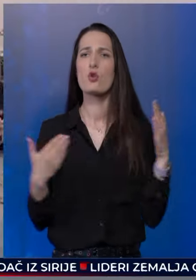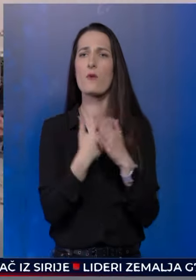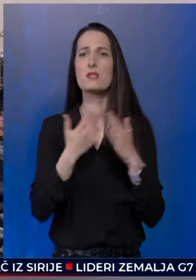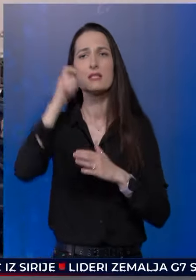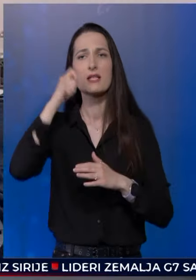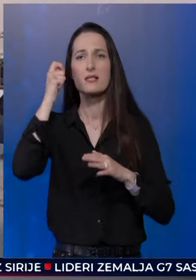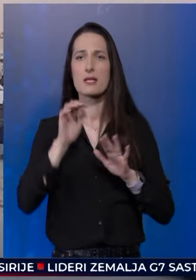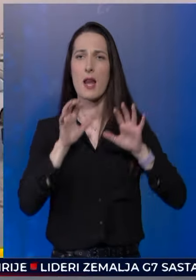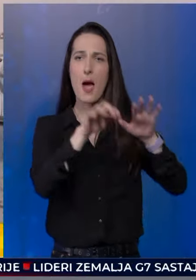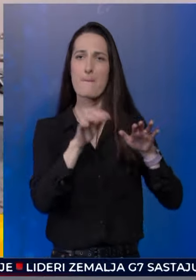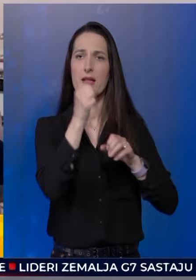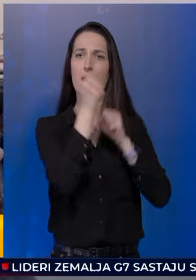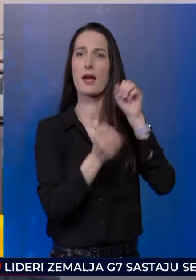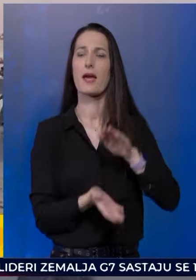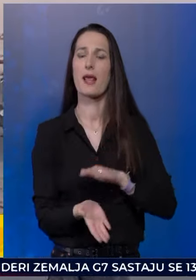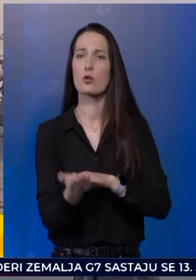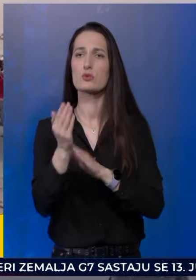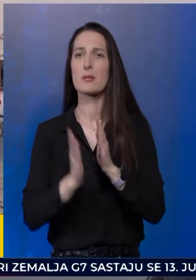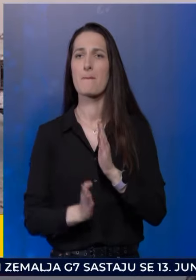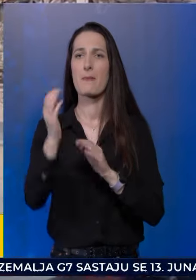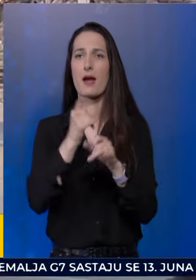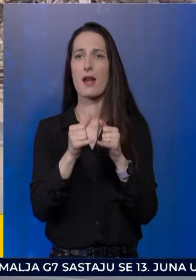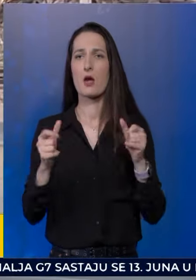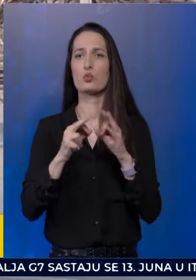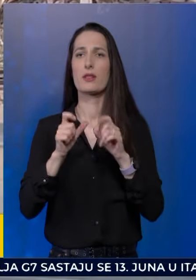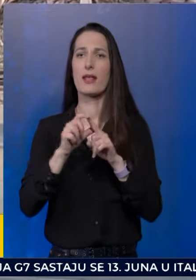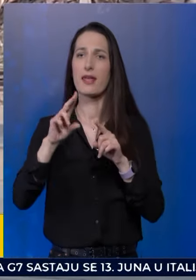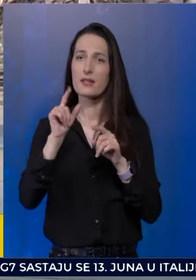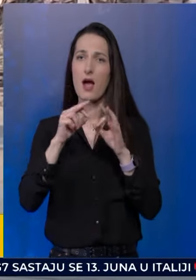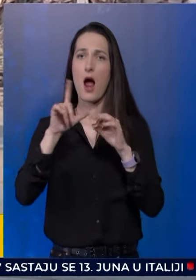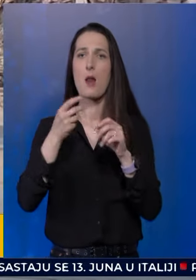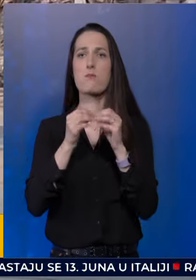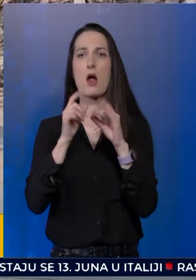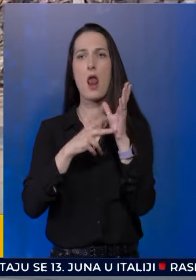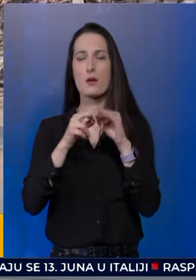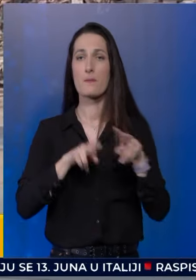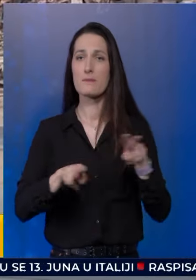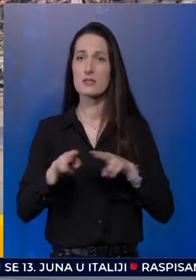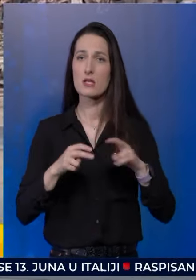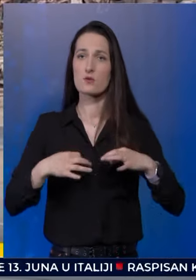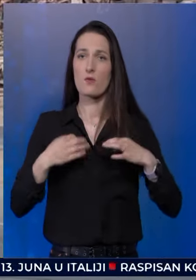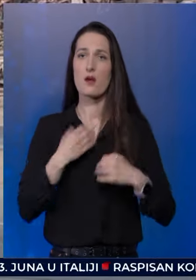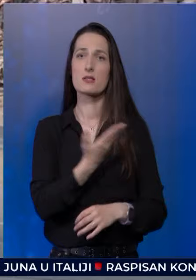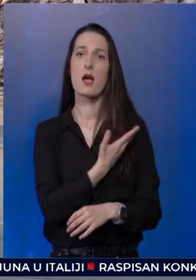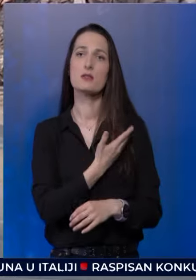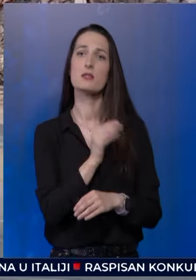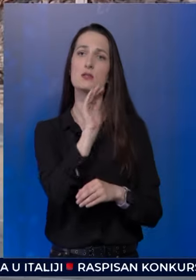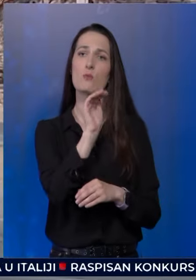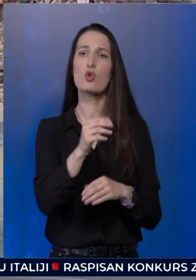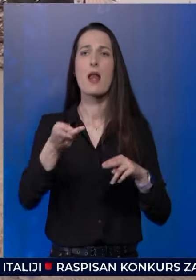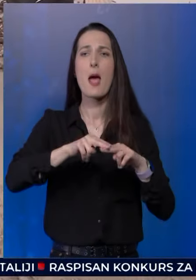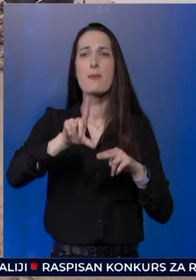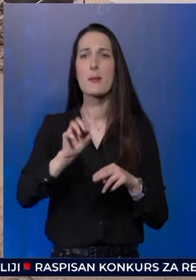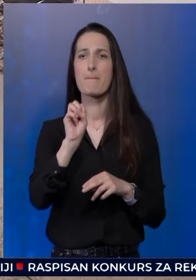izraelskih napada, krećući se prema gradu Deir al-Balah. Ministarstvo zdravlja Gaze saopćilo je da je najmanje 15